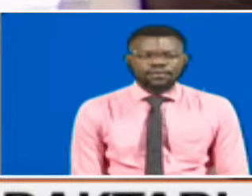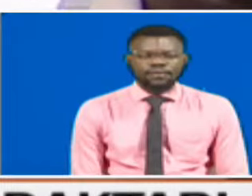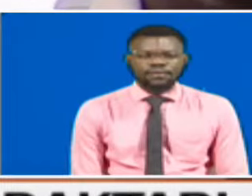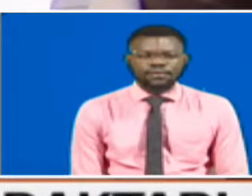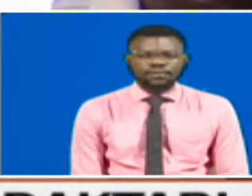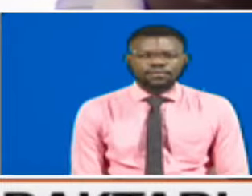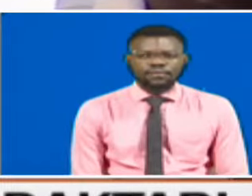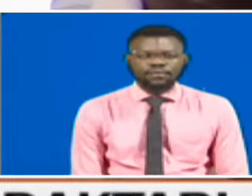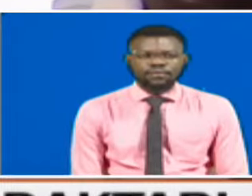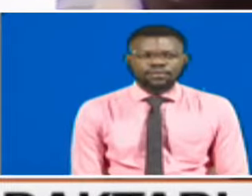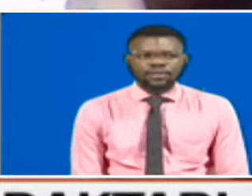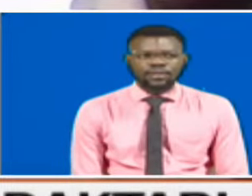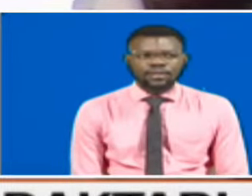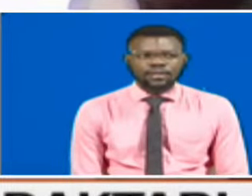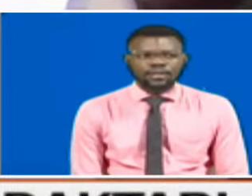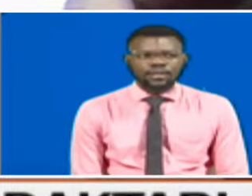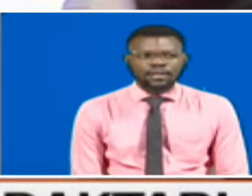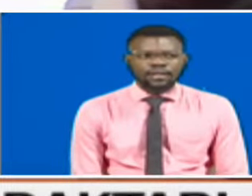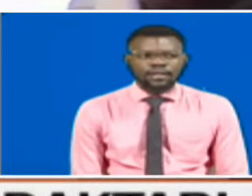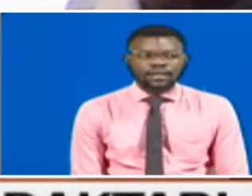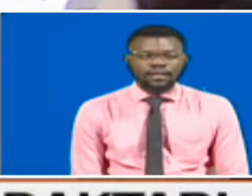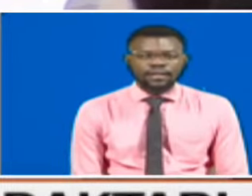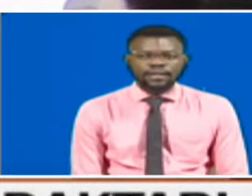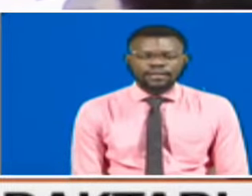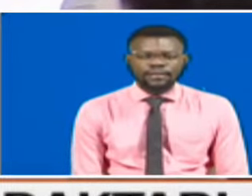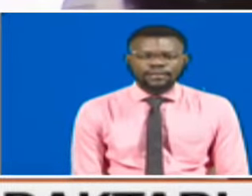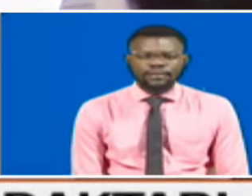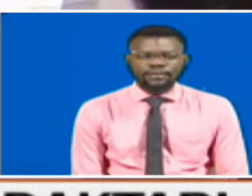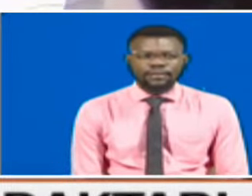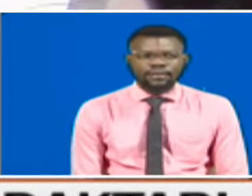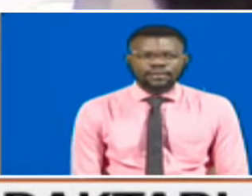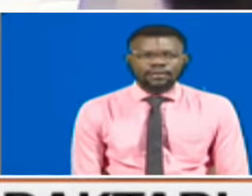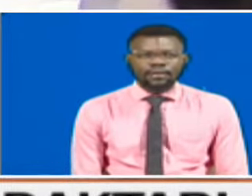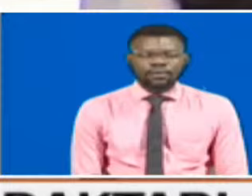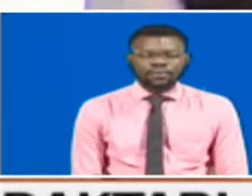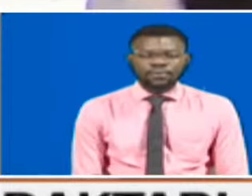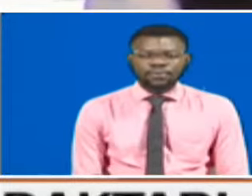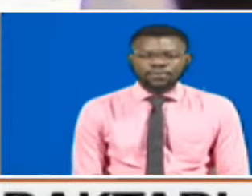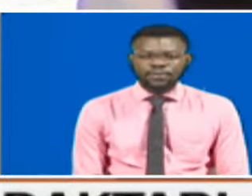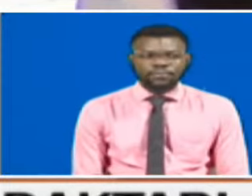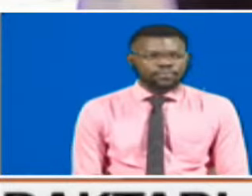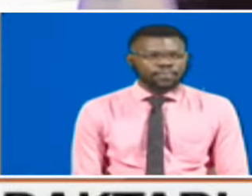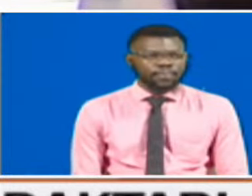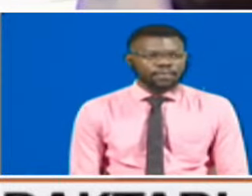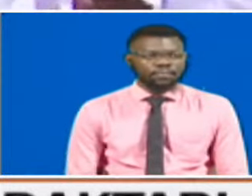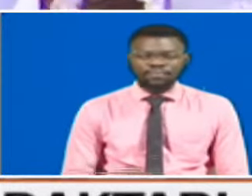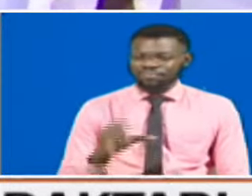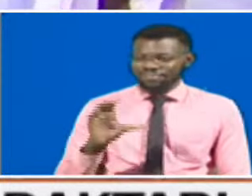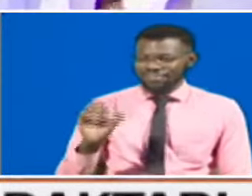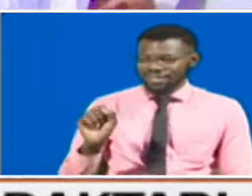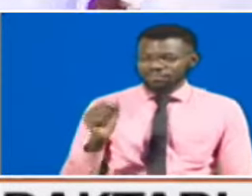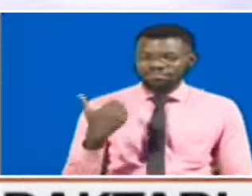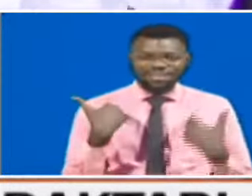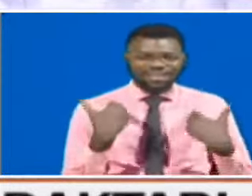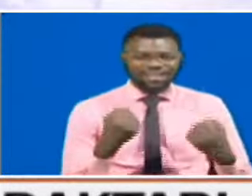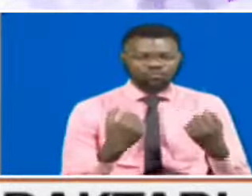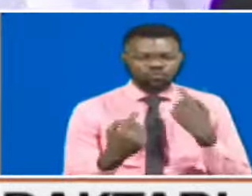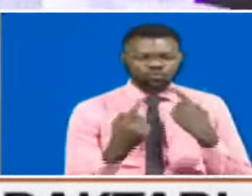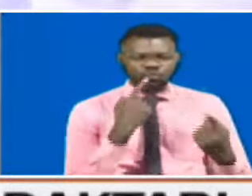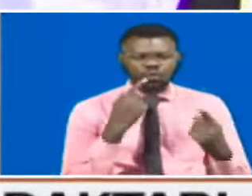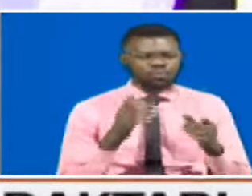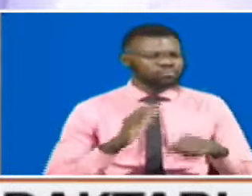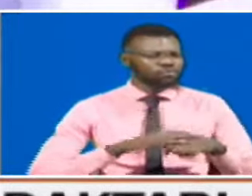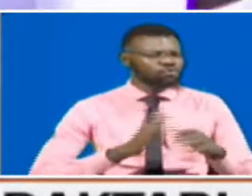department, and as a minister, we don't expect the CS Nakumincha to talk the way she talks. Miongoni mwa malalamishi